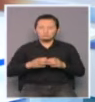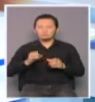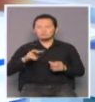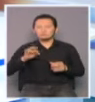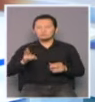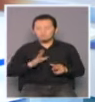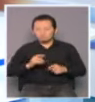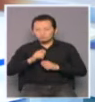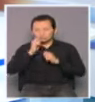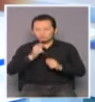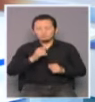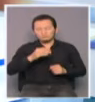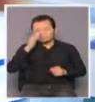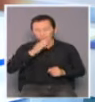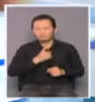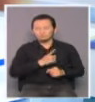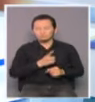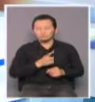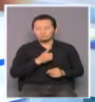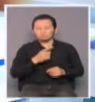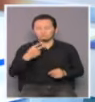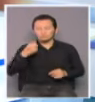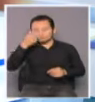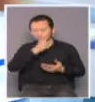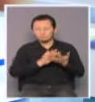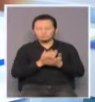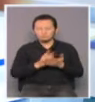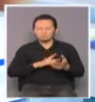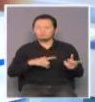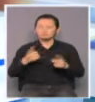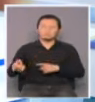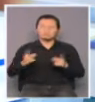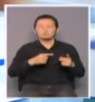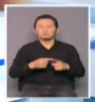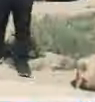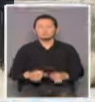подарил жилье многодетному отцу, который в течение 20 лет скитался по съемным квартирам.